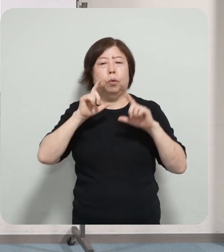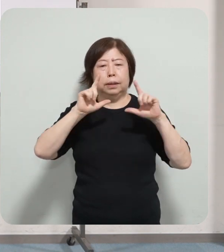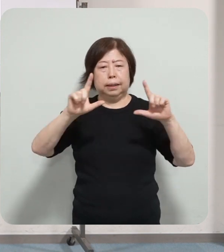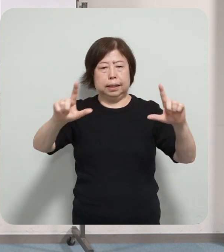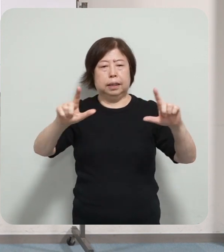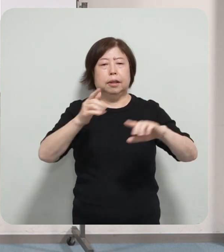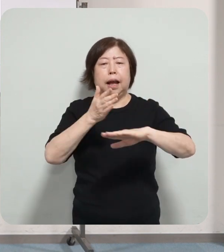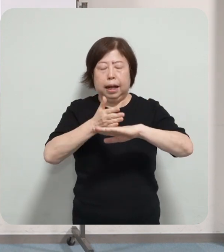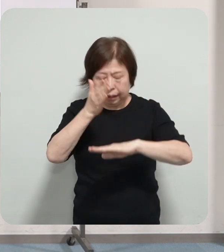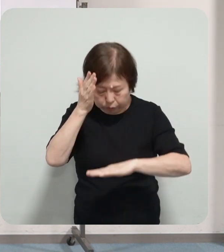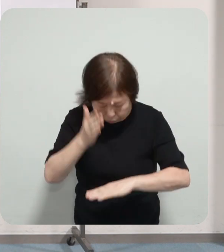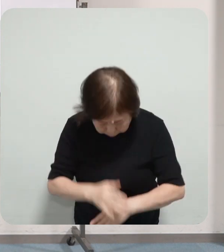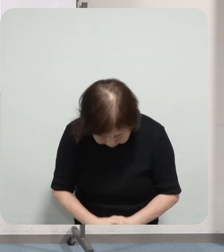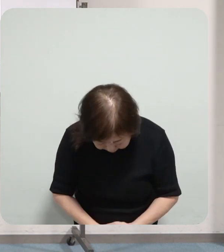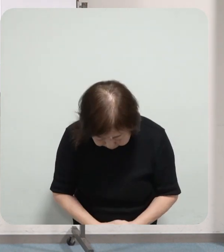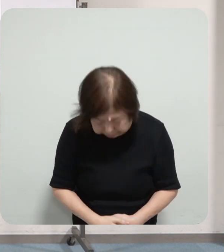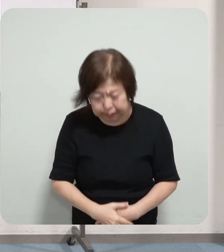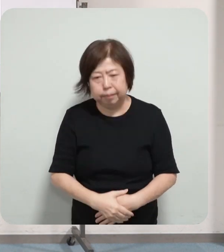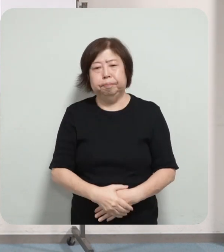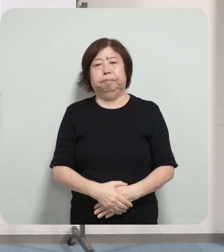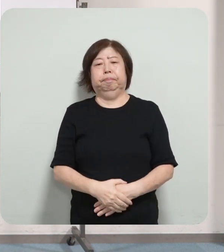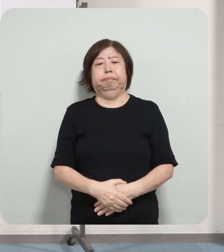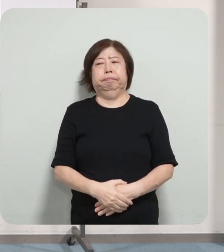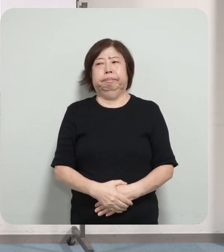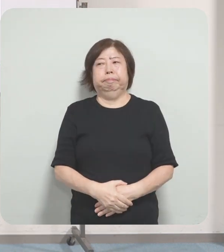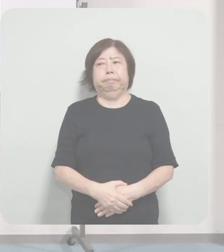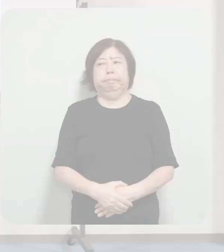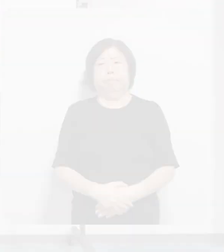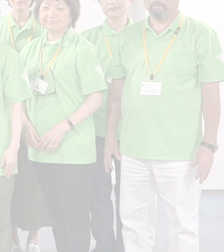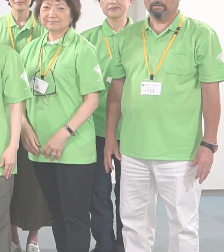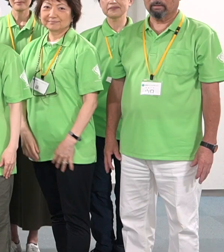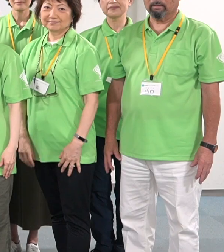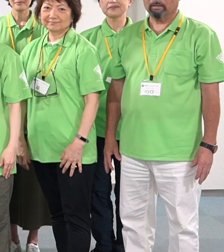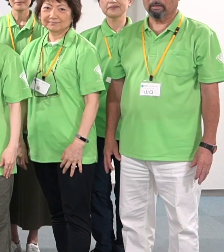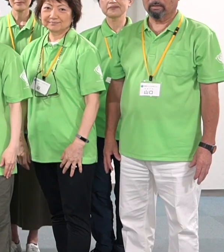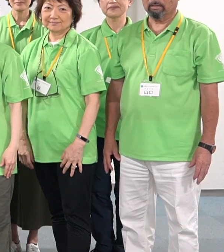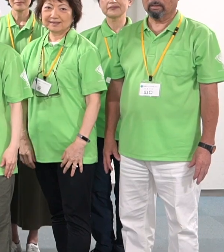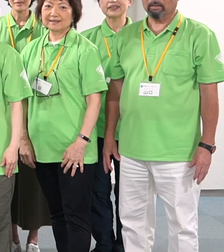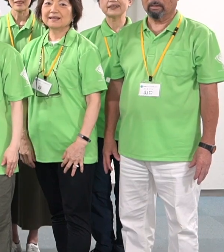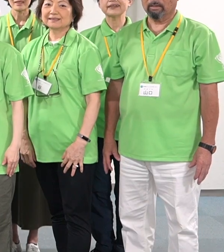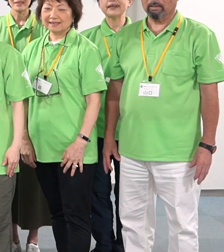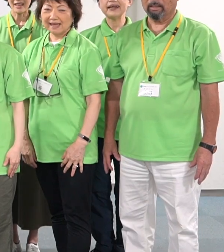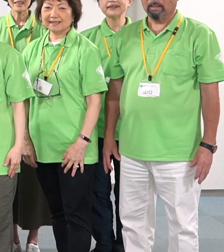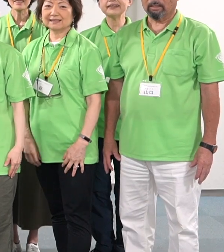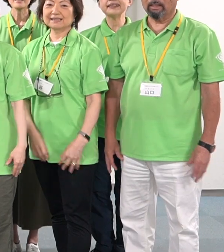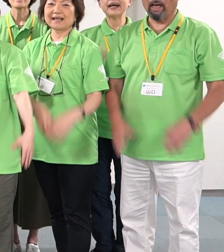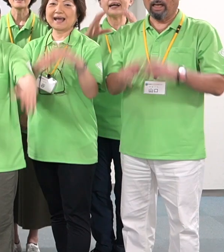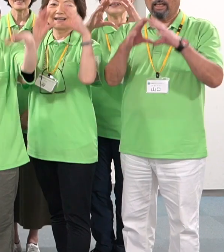。ありがとうございました。 目指そう